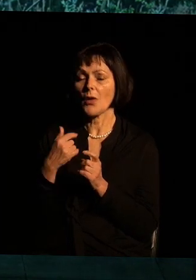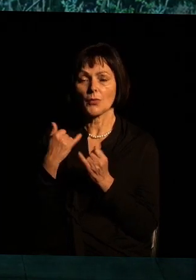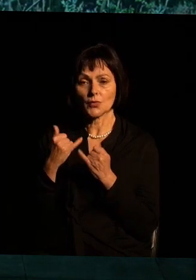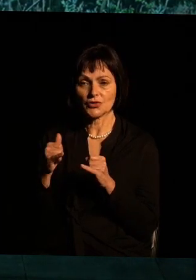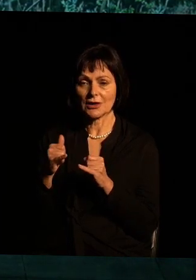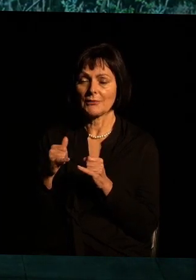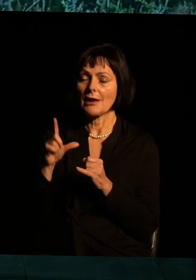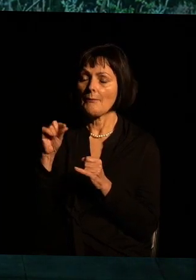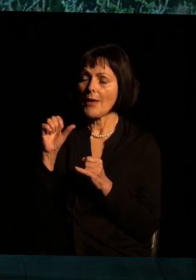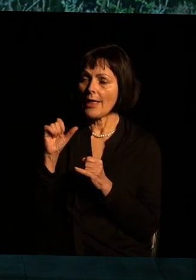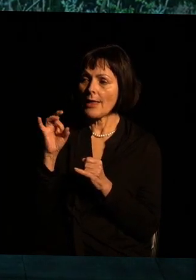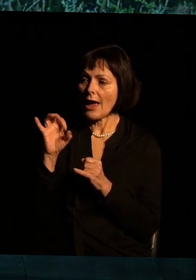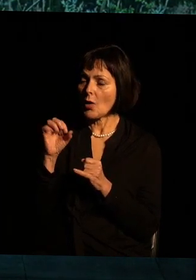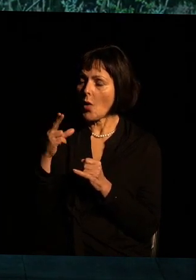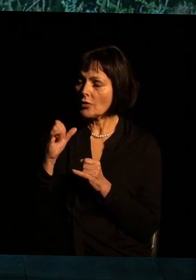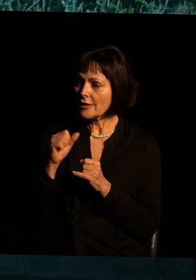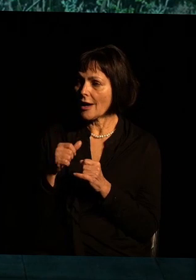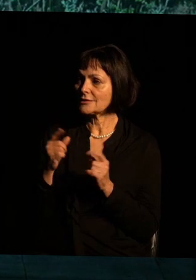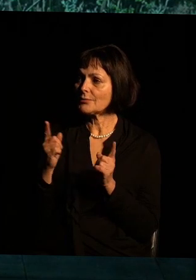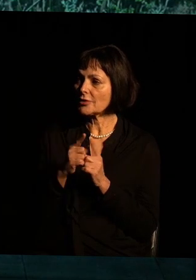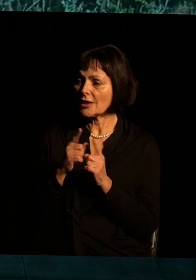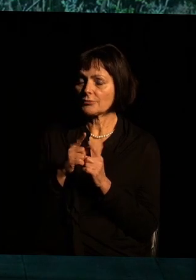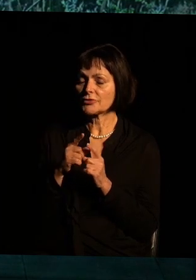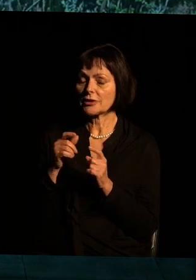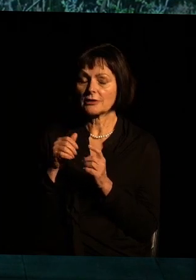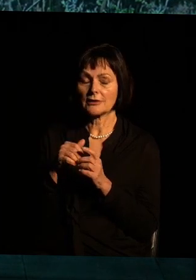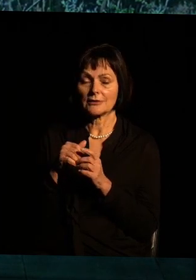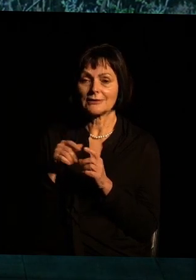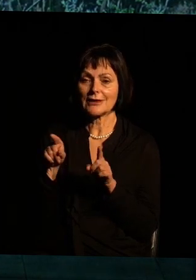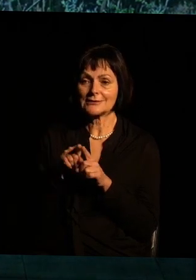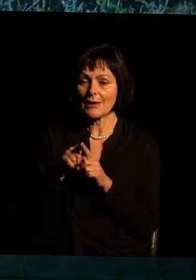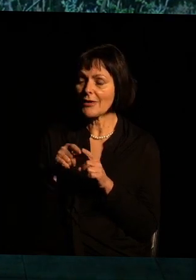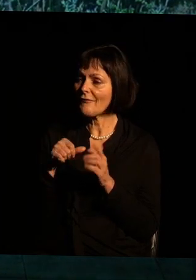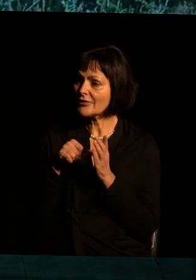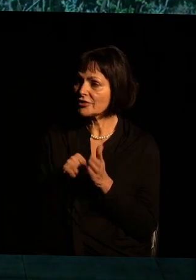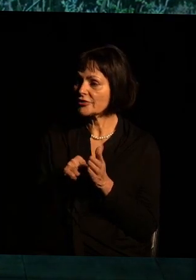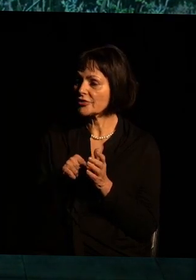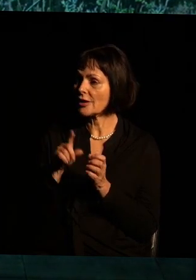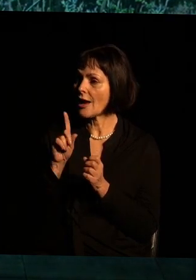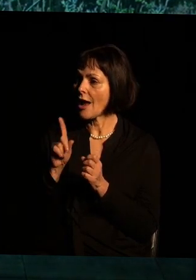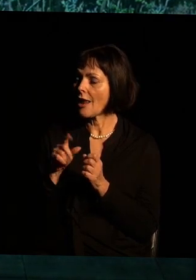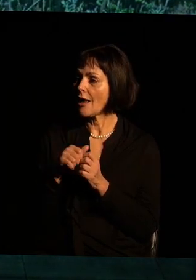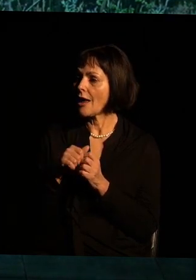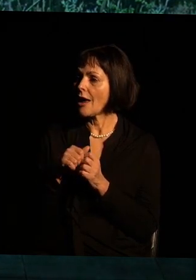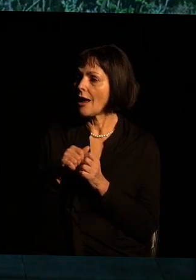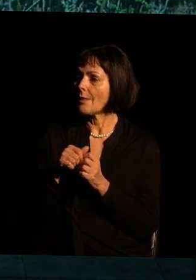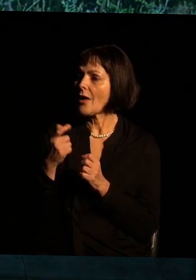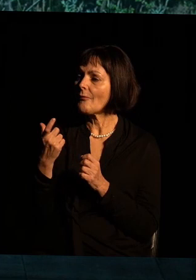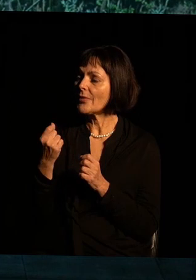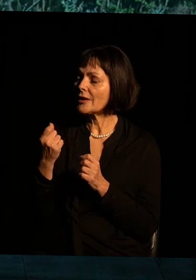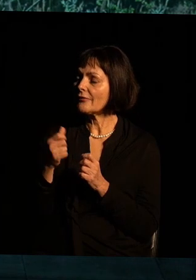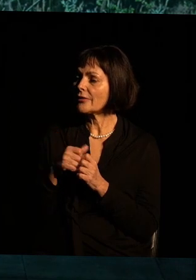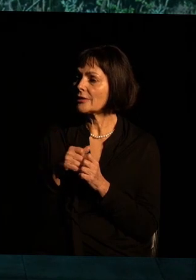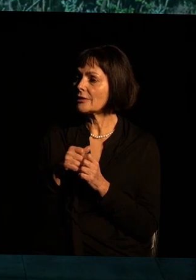właśnie w Patagonii, spotkaliśmy się tam, byliśmy uczestnikami tej samej wyprawy, natomiast to w pewnym